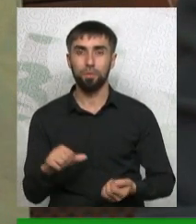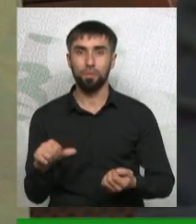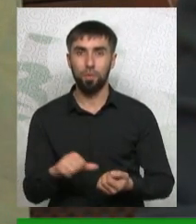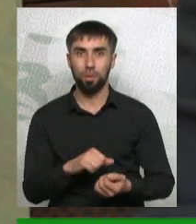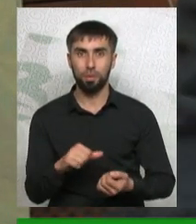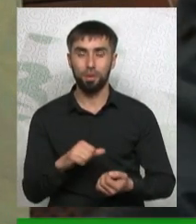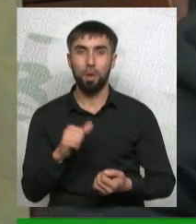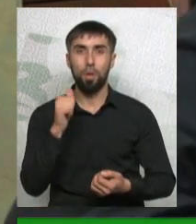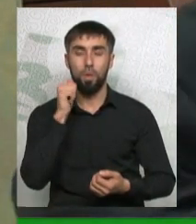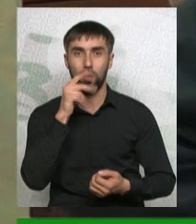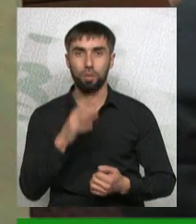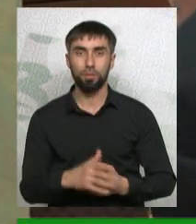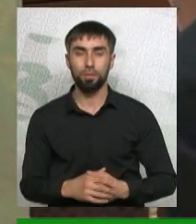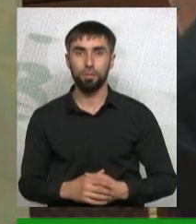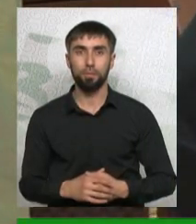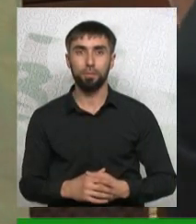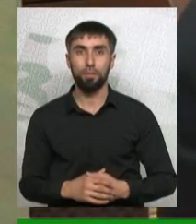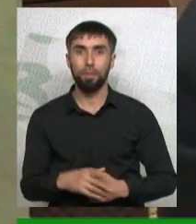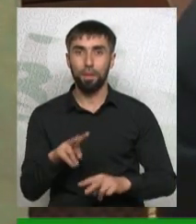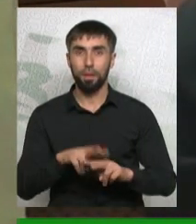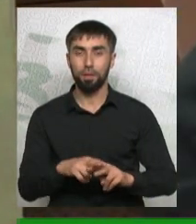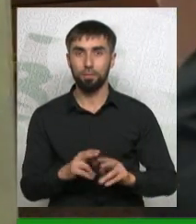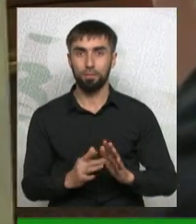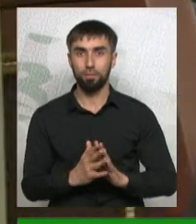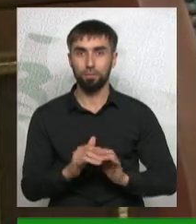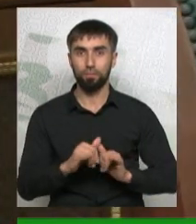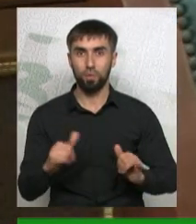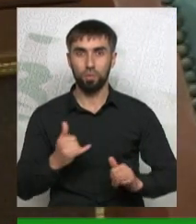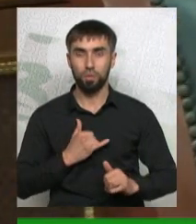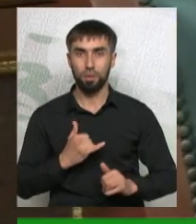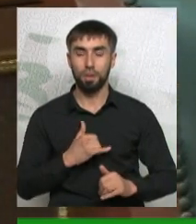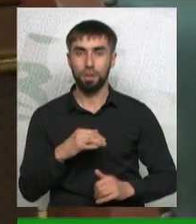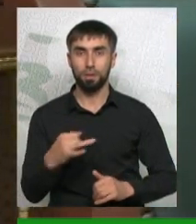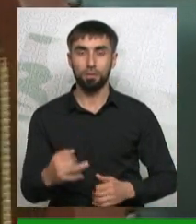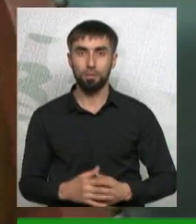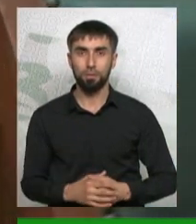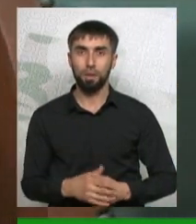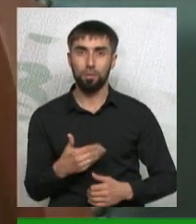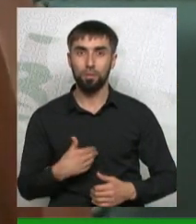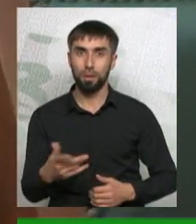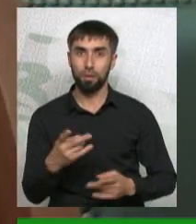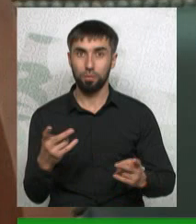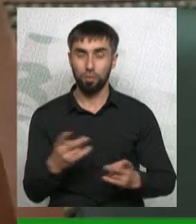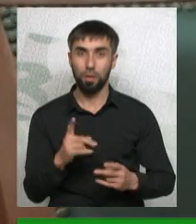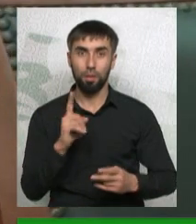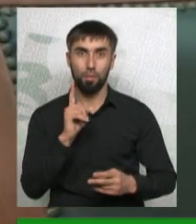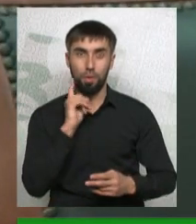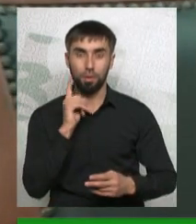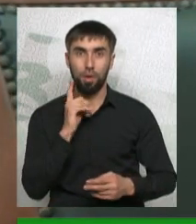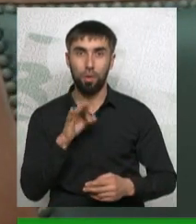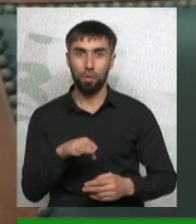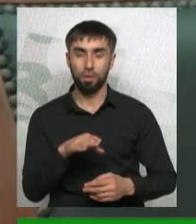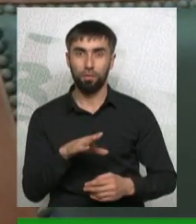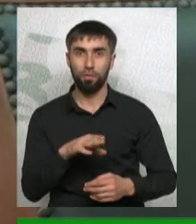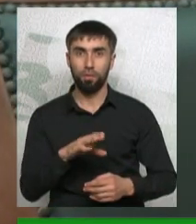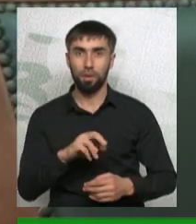наркомания, которая здесь проросла у нас, и мы должны молодежь